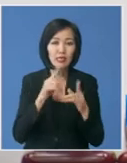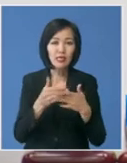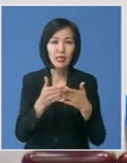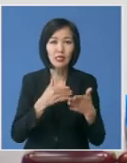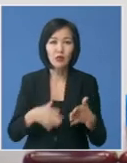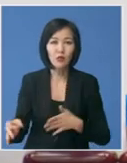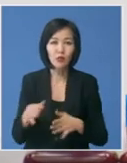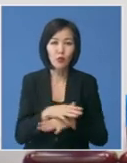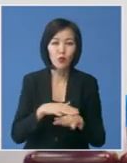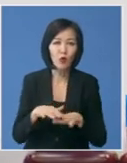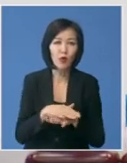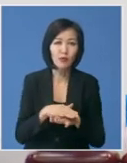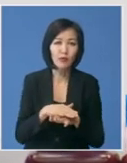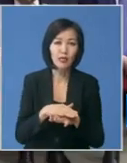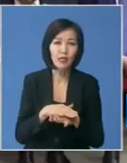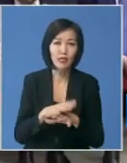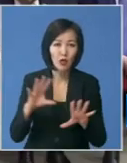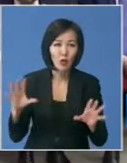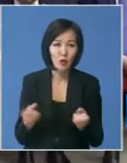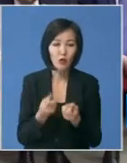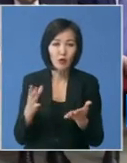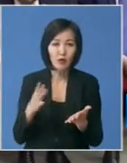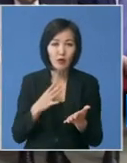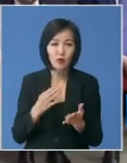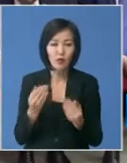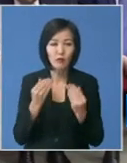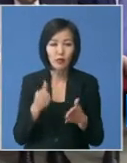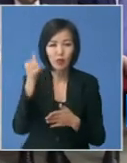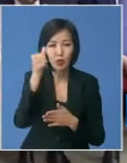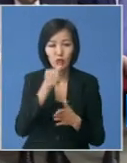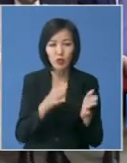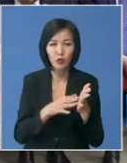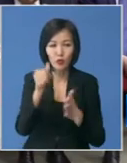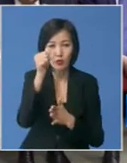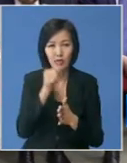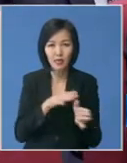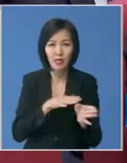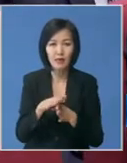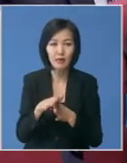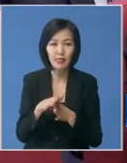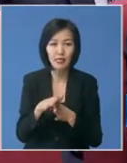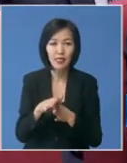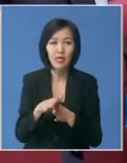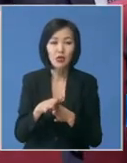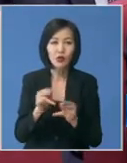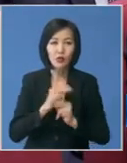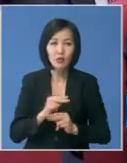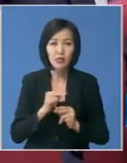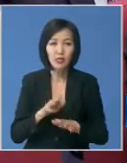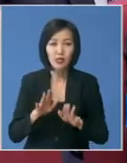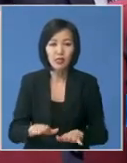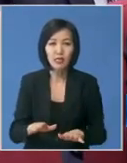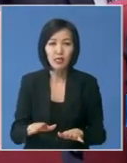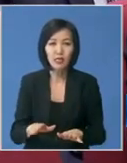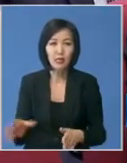мәслихаттың тұрақты комиссиясында қаралып, қолдау тапқан болатын. Ағымдағы жылдың 9 айында қалыптасқан жағдайға орай жергілікті қазынаға кірістер болжам